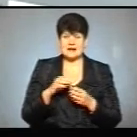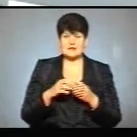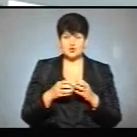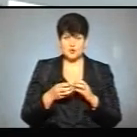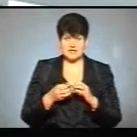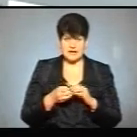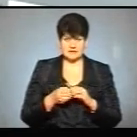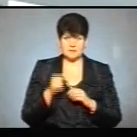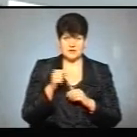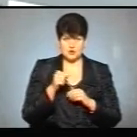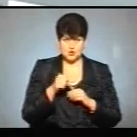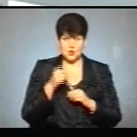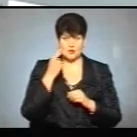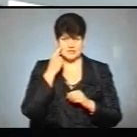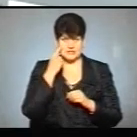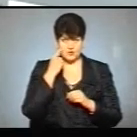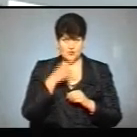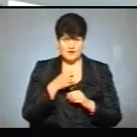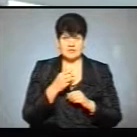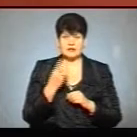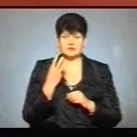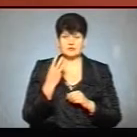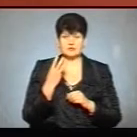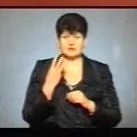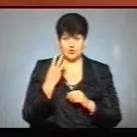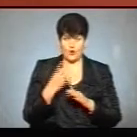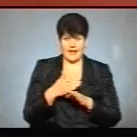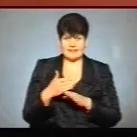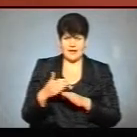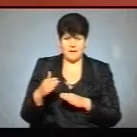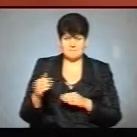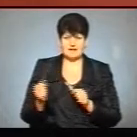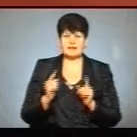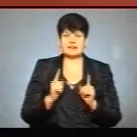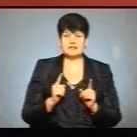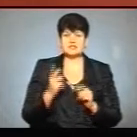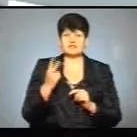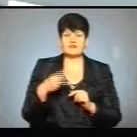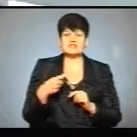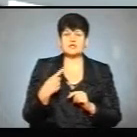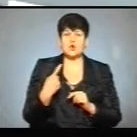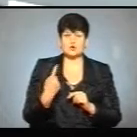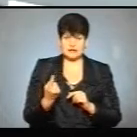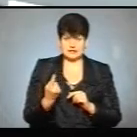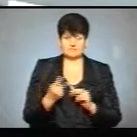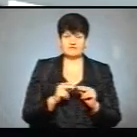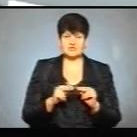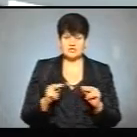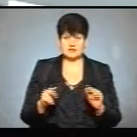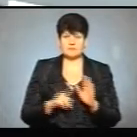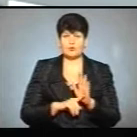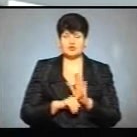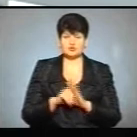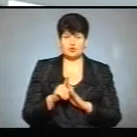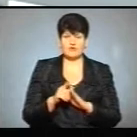цього оцінювання трьох його етапів лише 21 вчитель